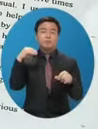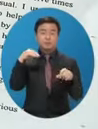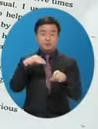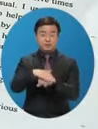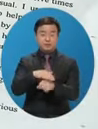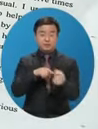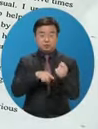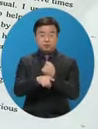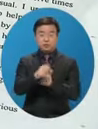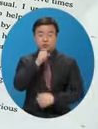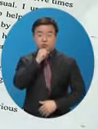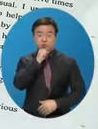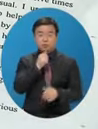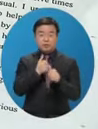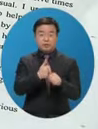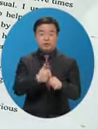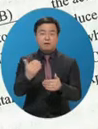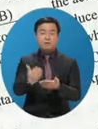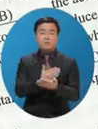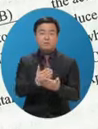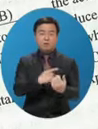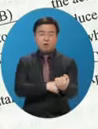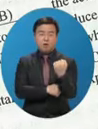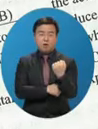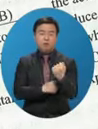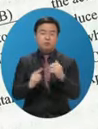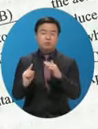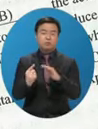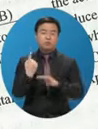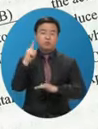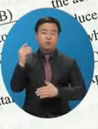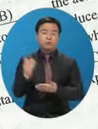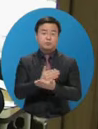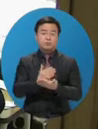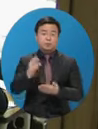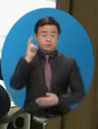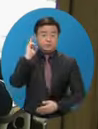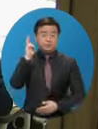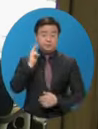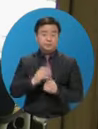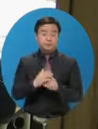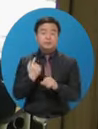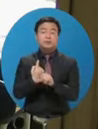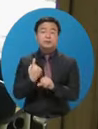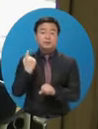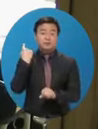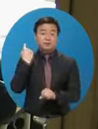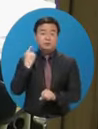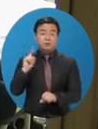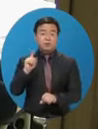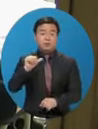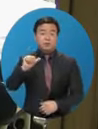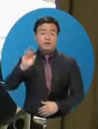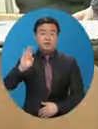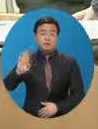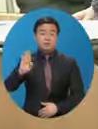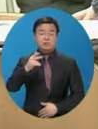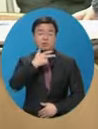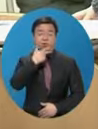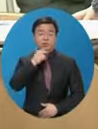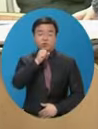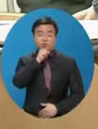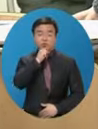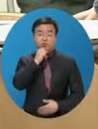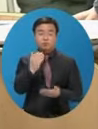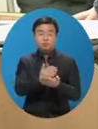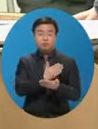바뀌면서 성적에 따른 변별력도 높아질 것으로 보입니다. 지난해의 경우 AB 유형별 성적